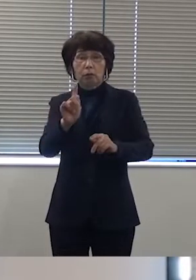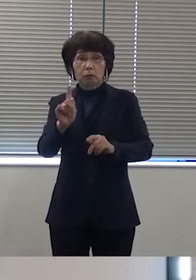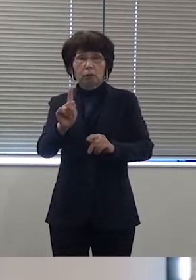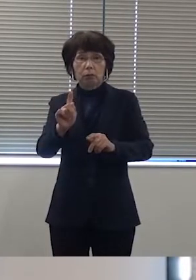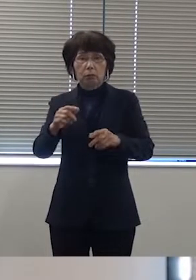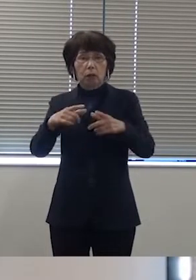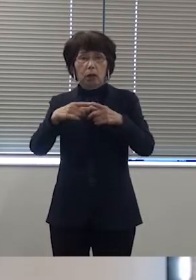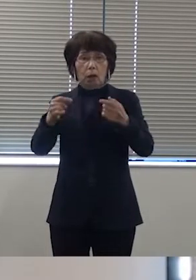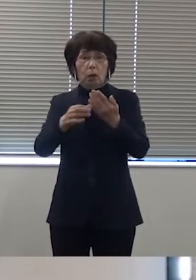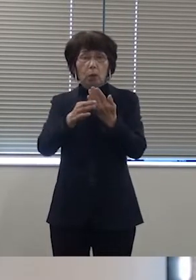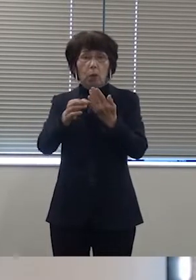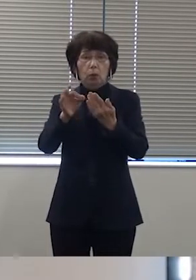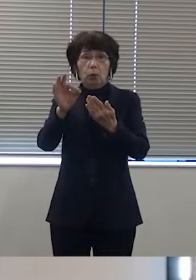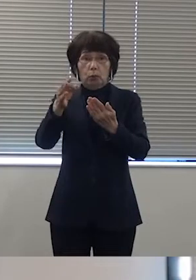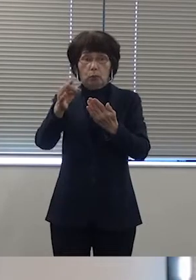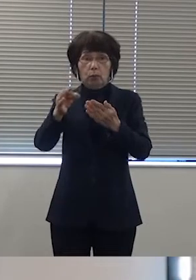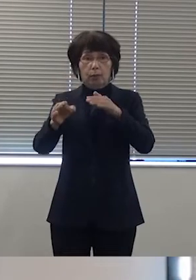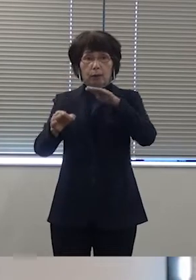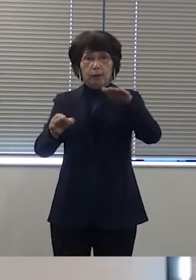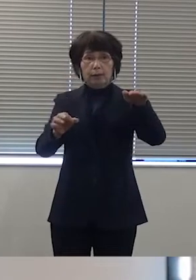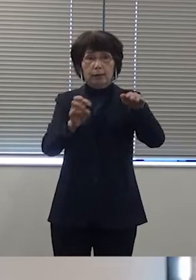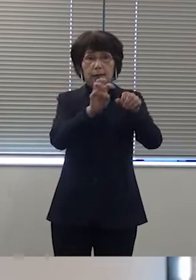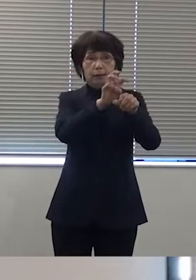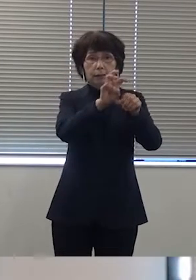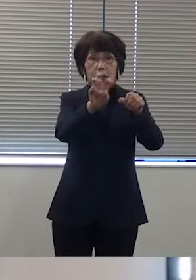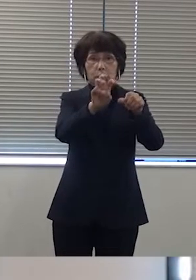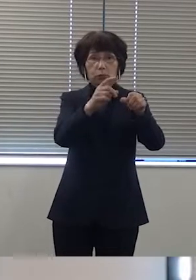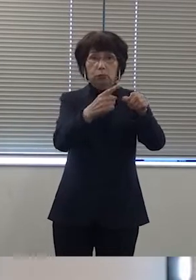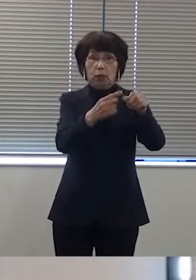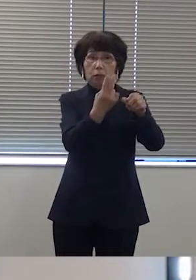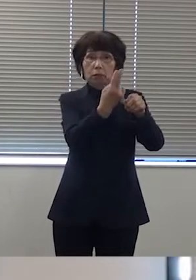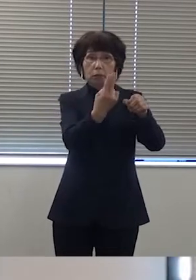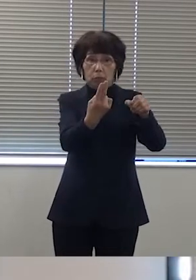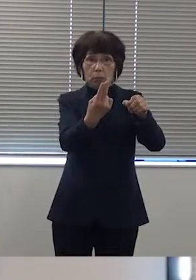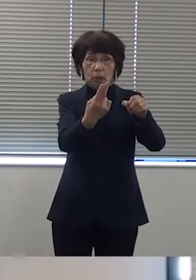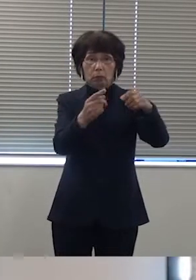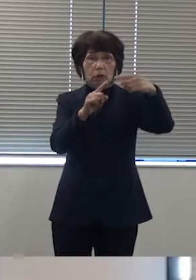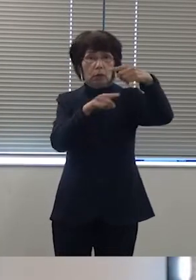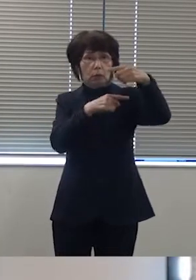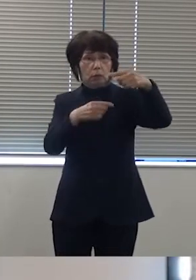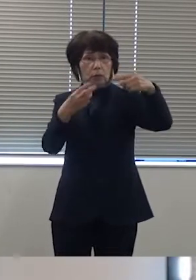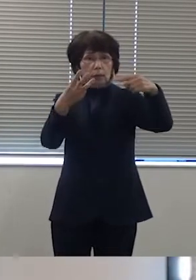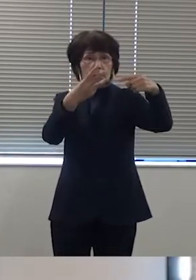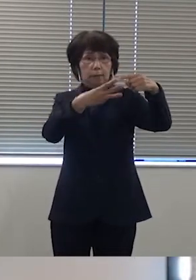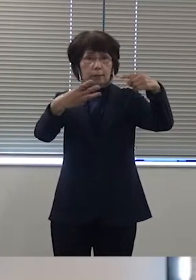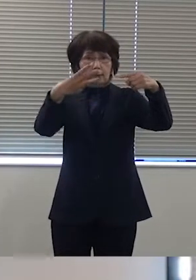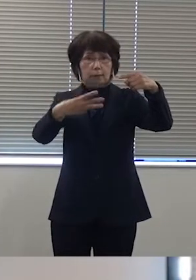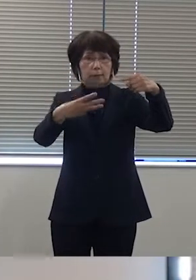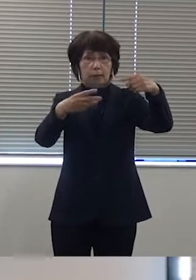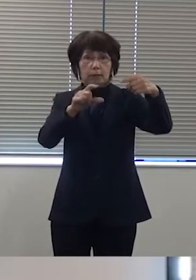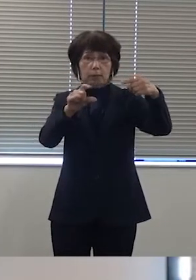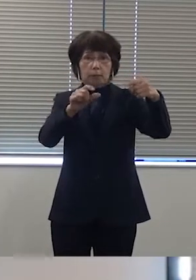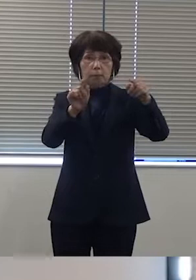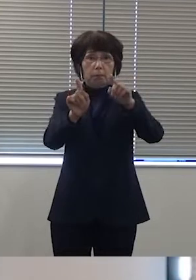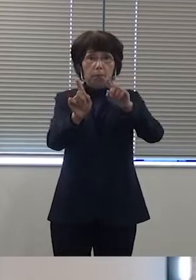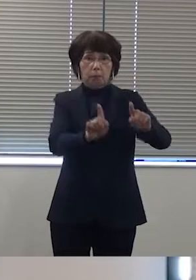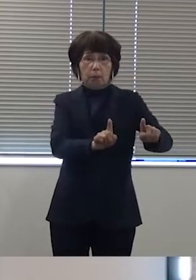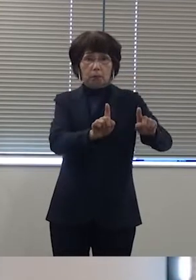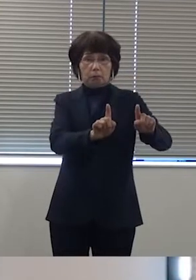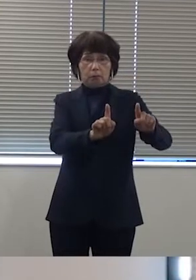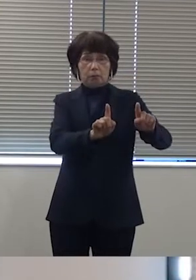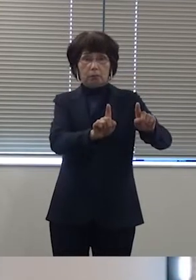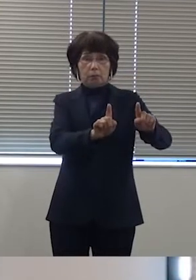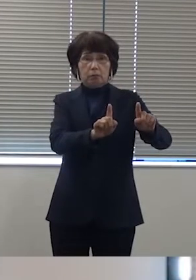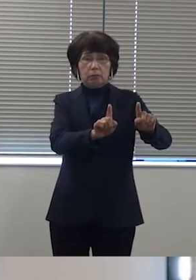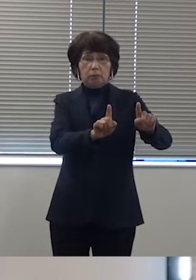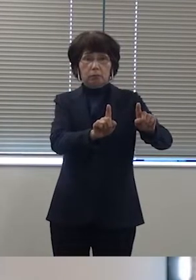の30年度に1人当たり3000円引き下げたんですが、引き下げて、基